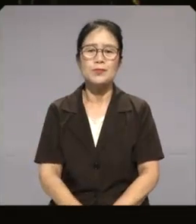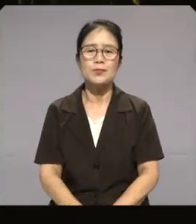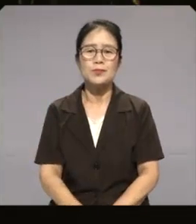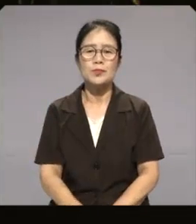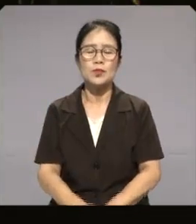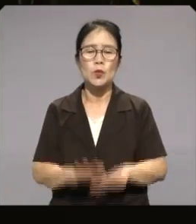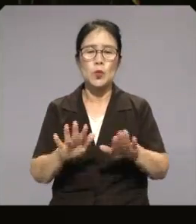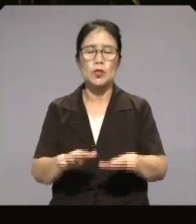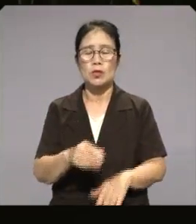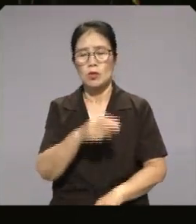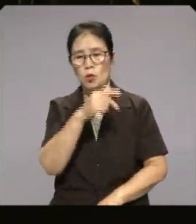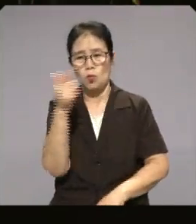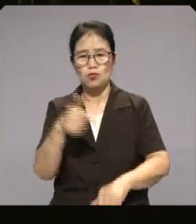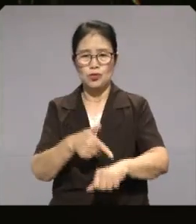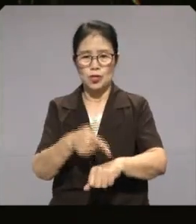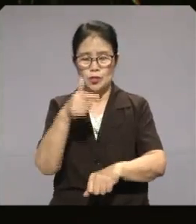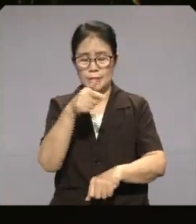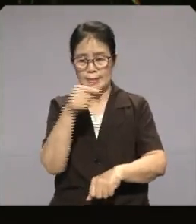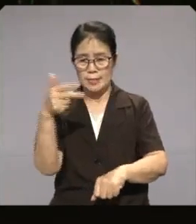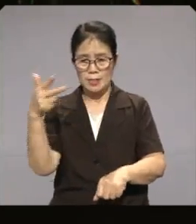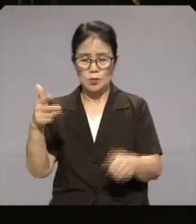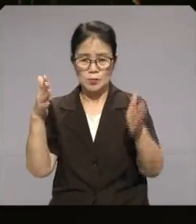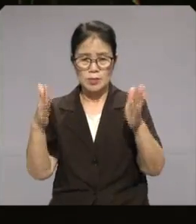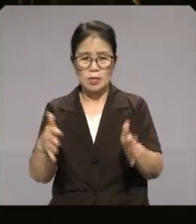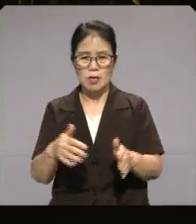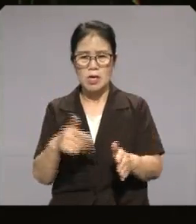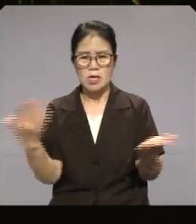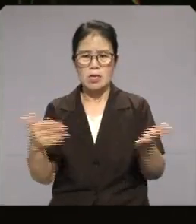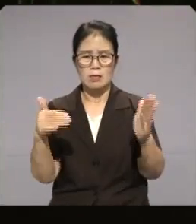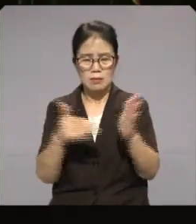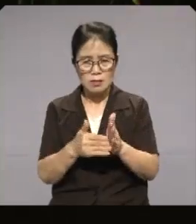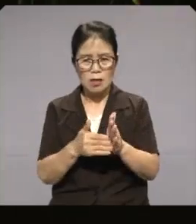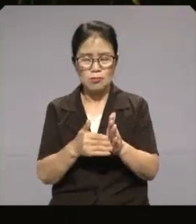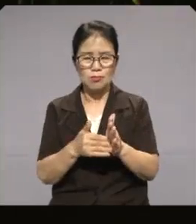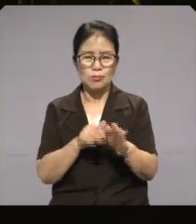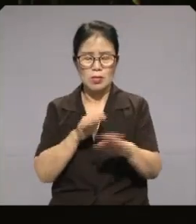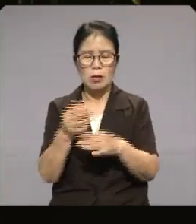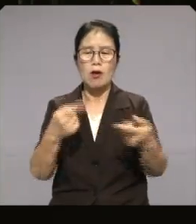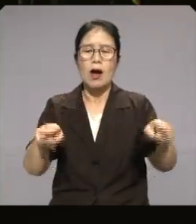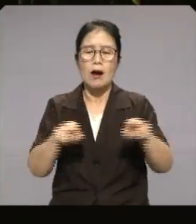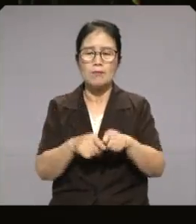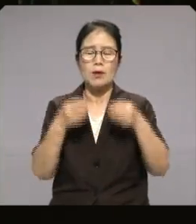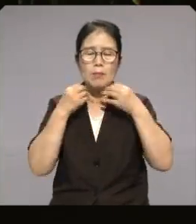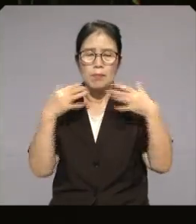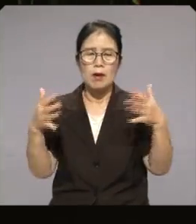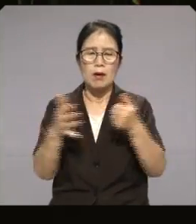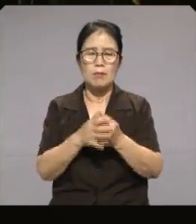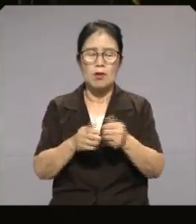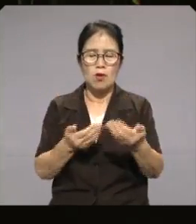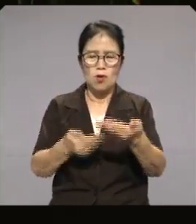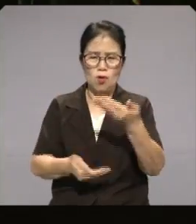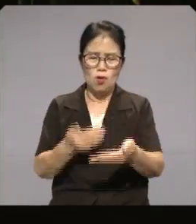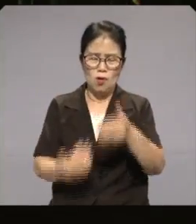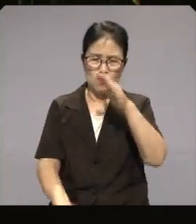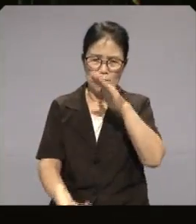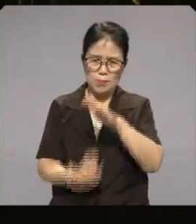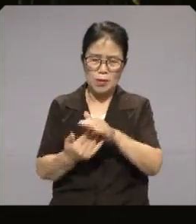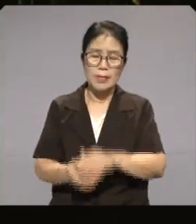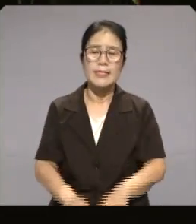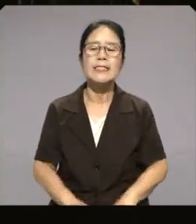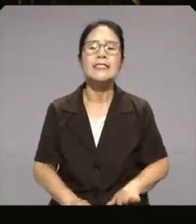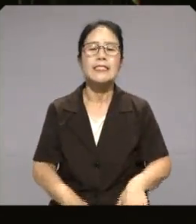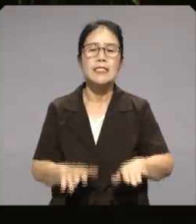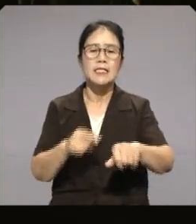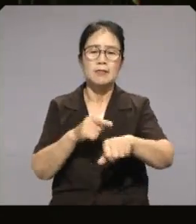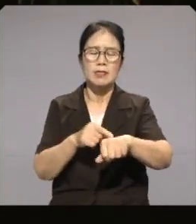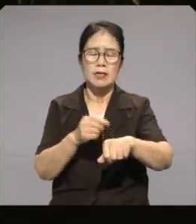네, 오늘 오후 6시에서 7시 사이 이 퇴근 차량까지 맞물리면서 고속도로 정체는 절정에 다다랐는데요. 지금은